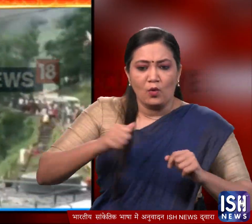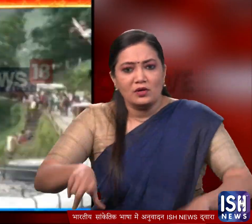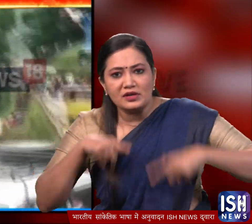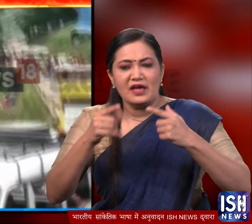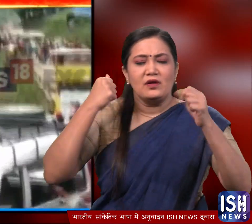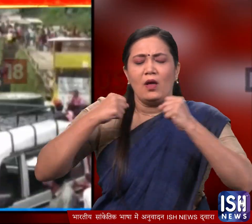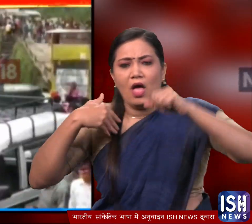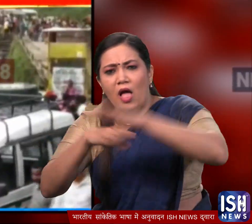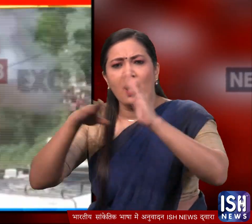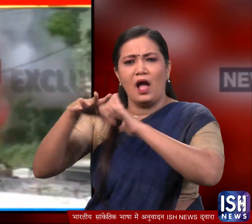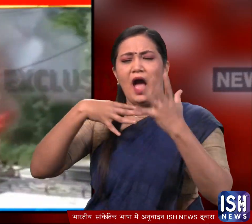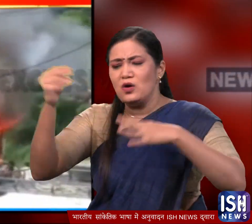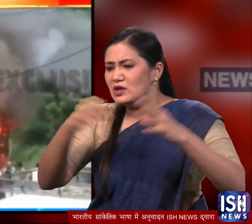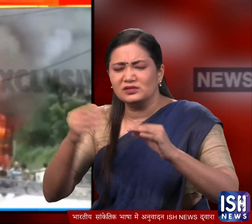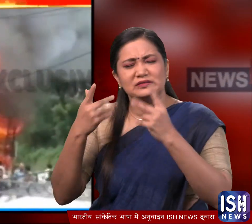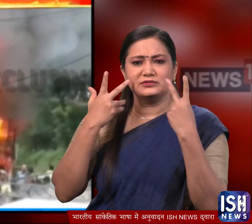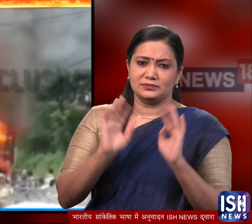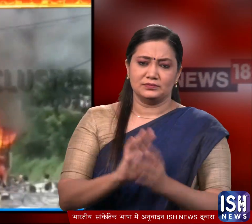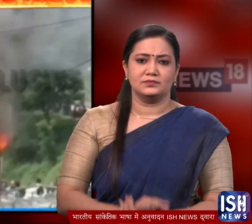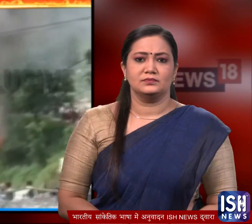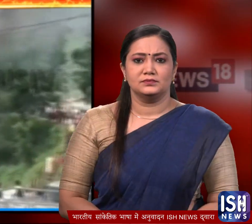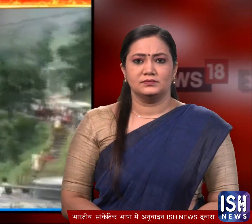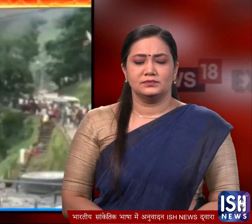बचाने के लिए वहां से भागते नजर आए।